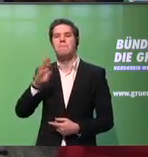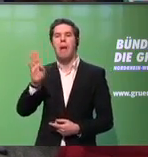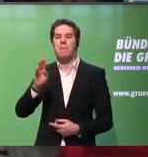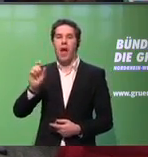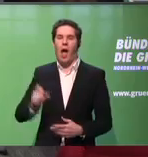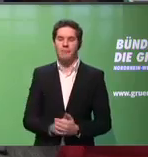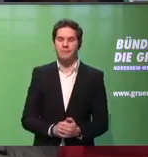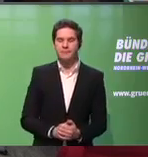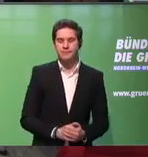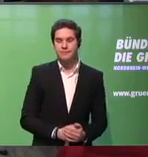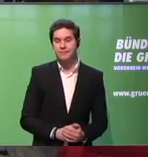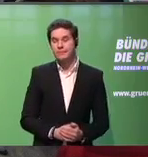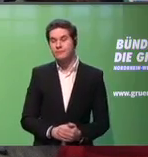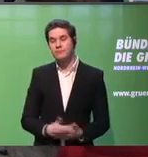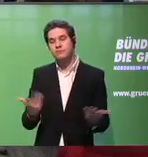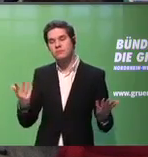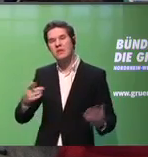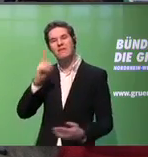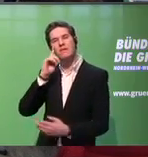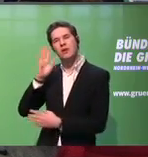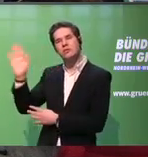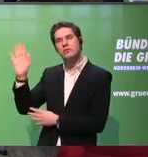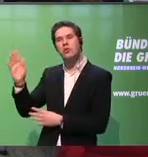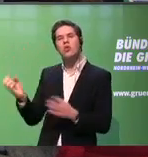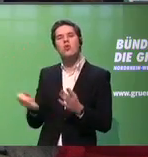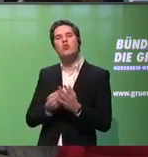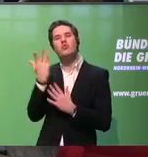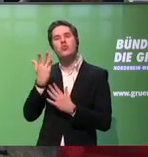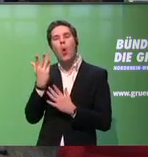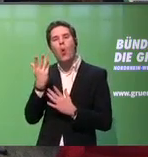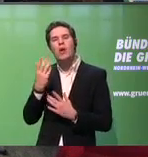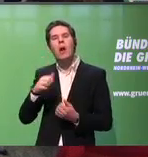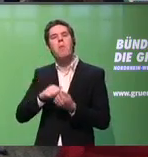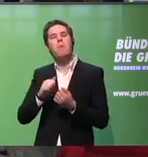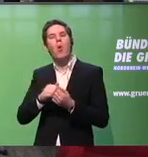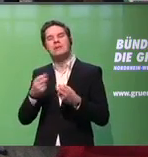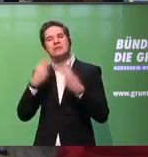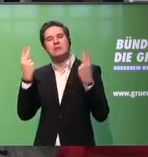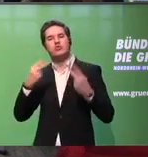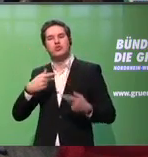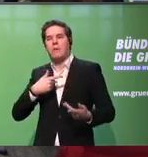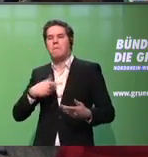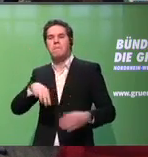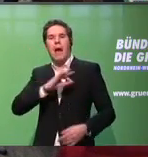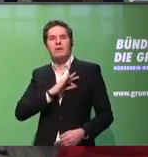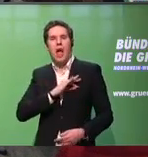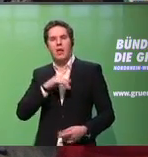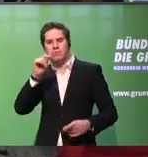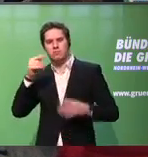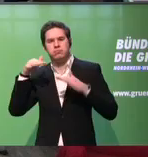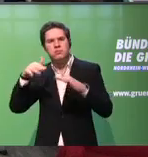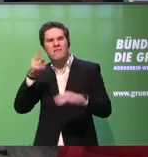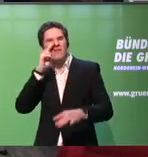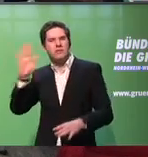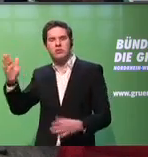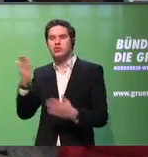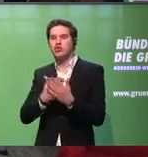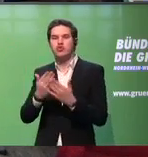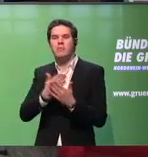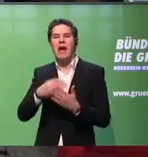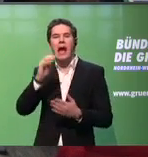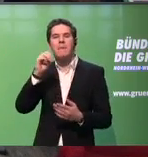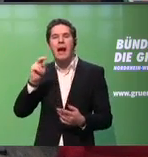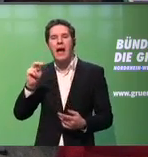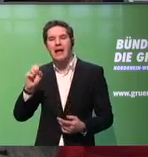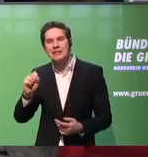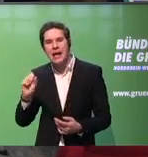Welche ist deine Position gegenüber neuen populistischen Parteien, Bewegungen? Als Beispiel hat sie genannt MSS in